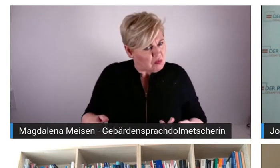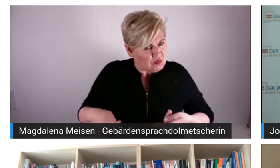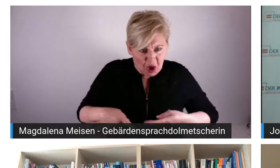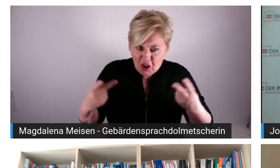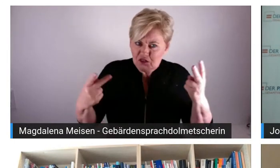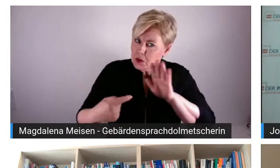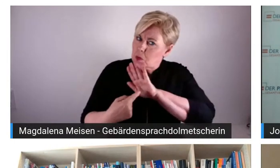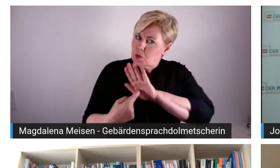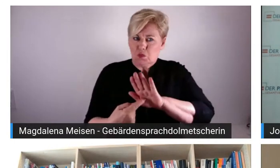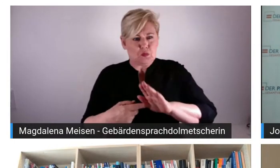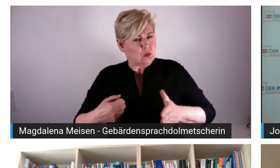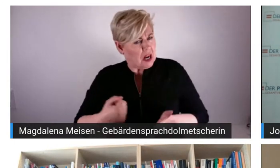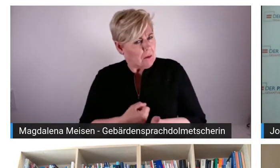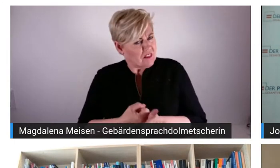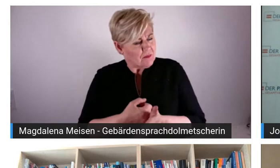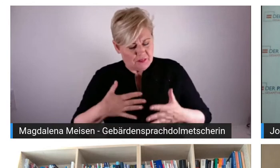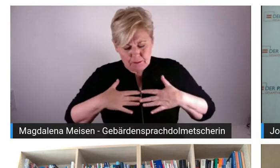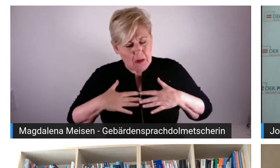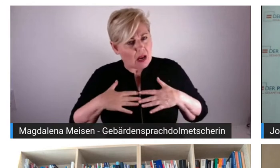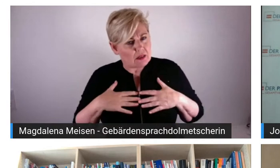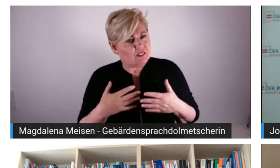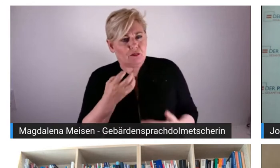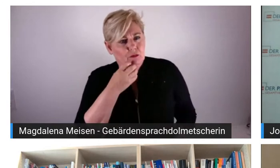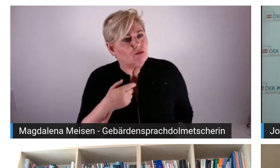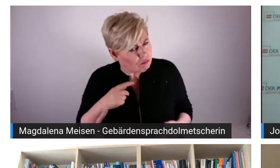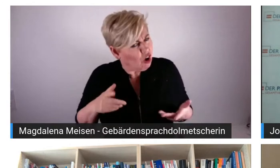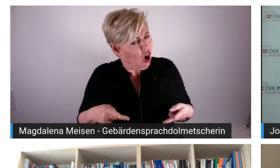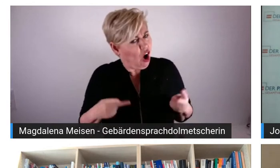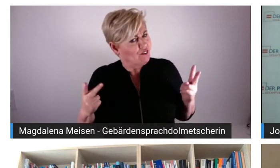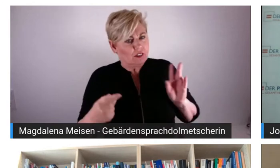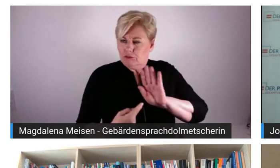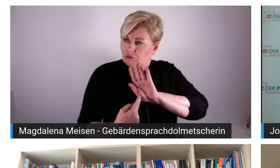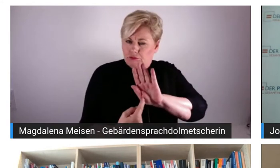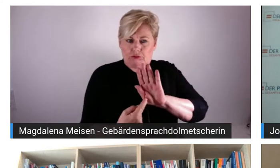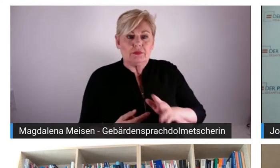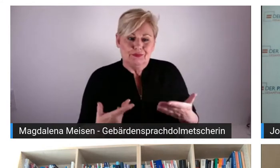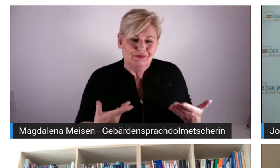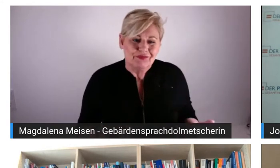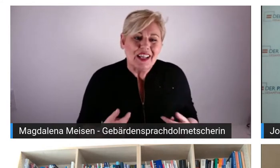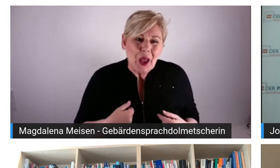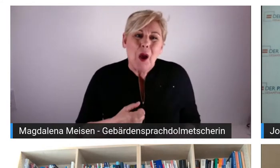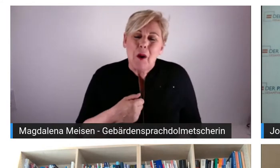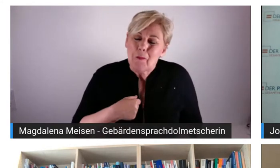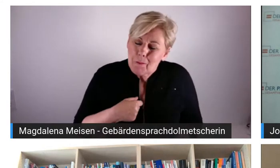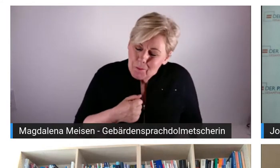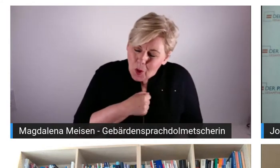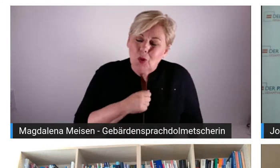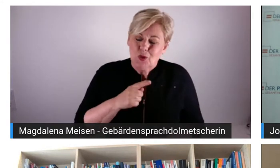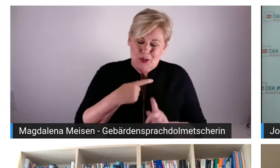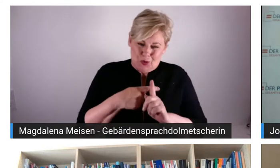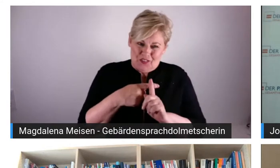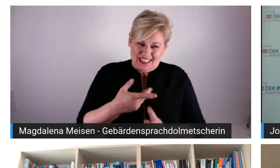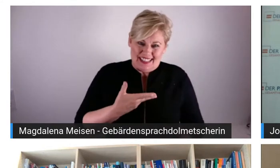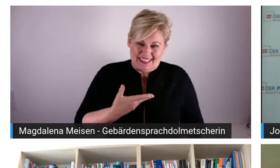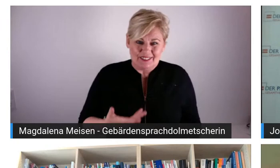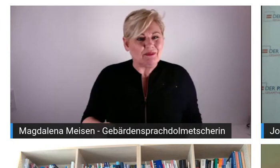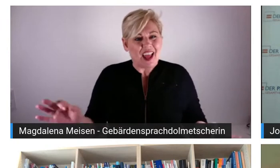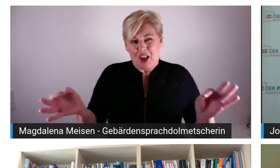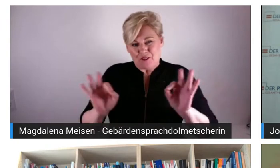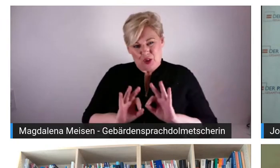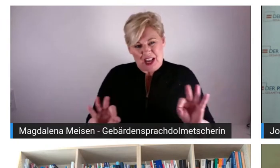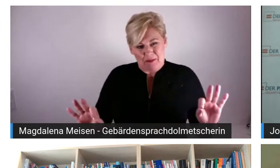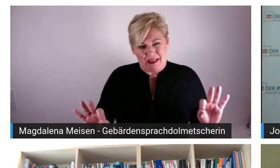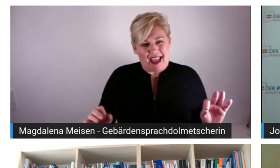für ihre Anliegen offensiv aufzutreten. Das gibt mir immer wieder Mut und Zuversicht. Wunderbar, das ist doch